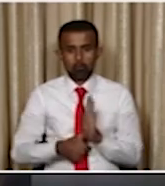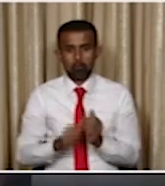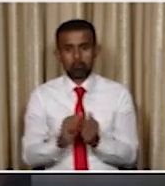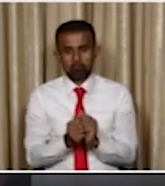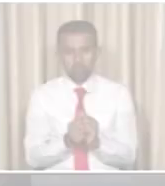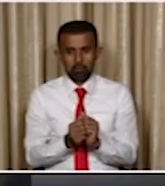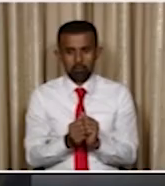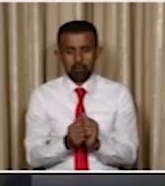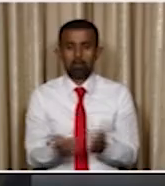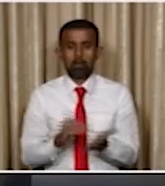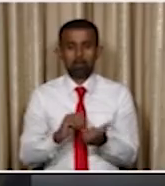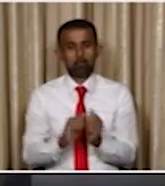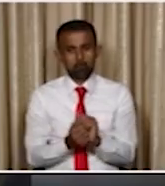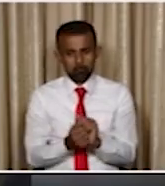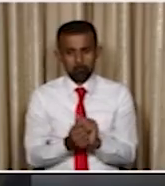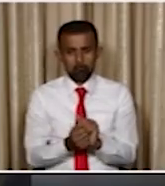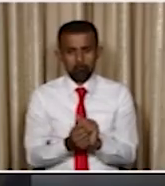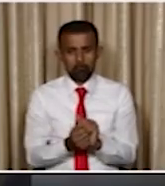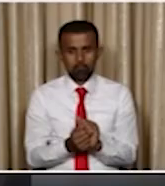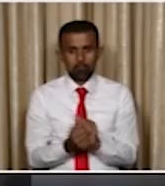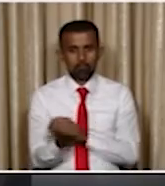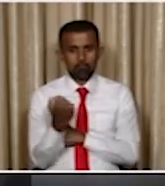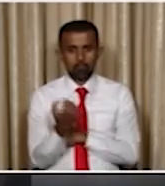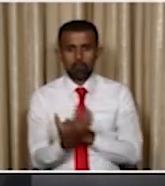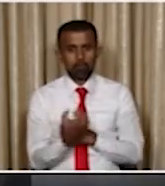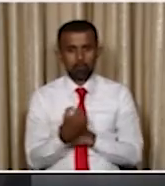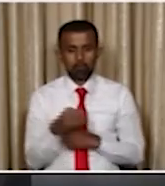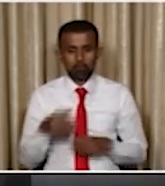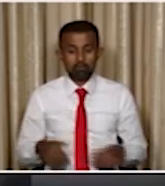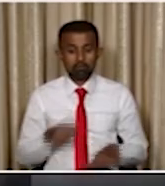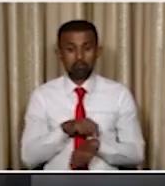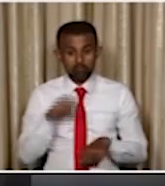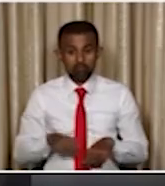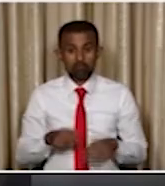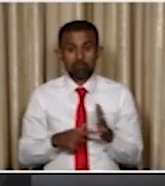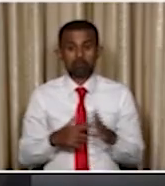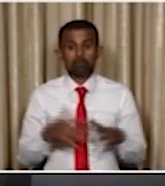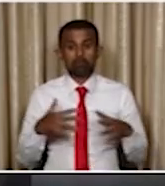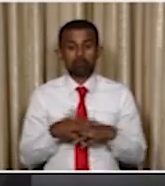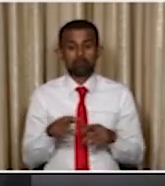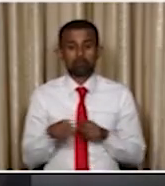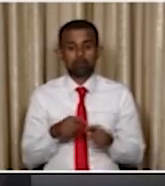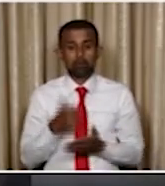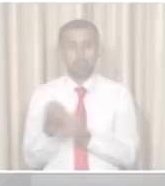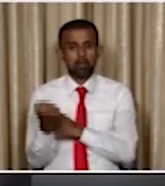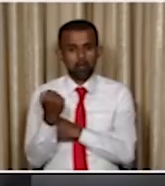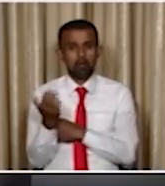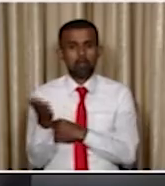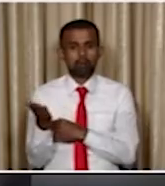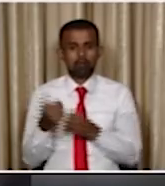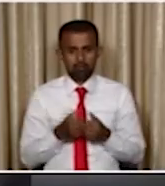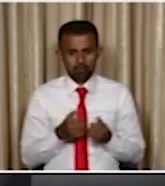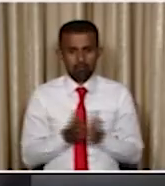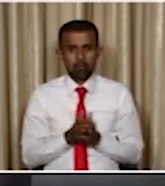ඒක වෙනස් කරලා ඒ අවශ්‍ය බලය ලබා ගන්න. නමුත් දැන් තියෙන නීතියට අනුව මහා බැංකුවට බලය තියෙනවා